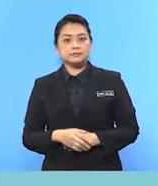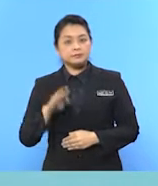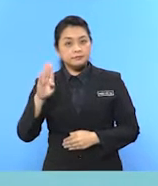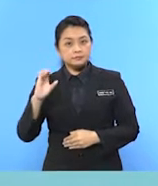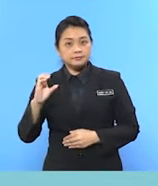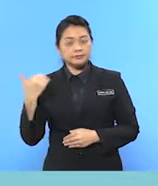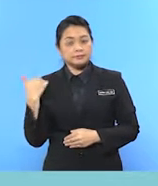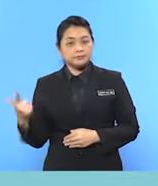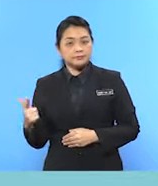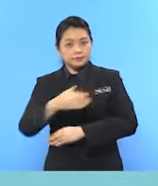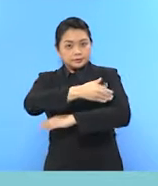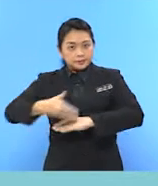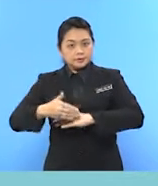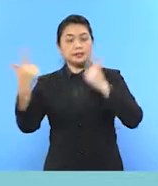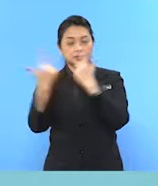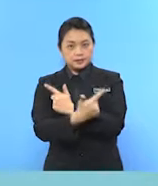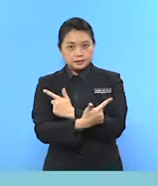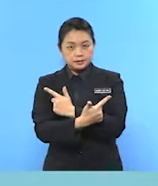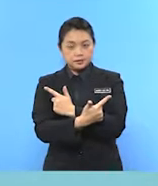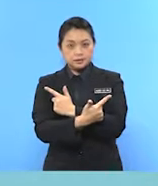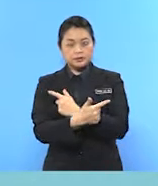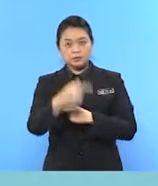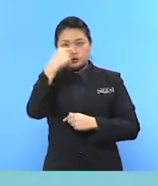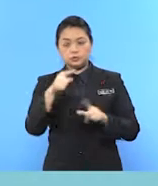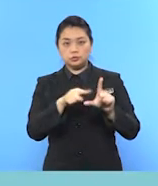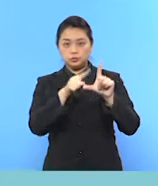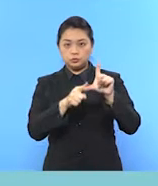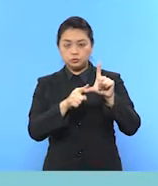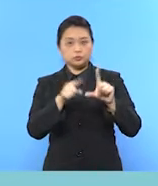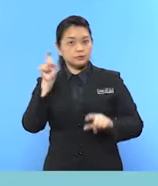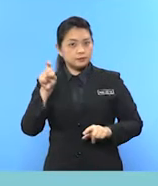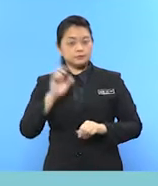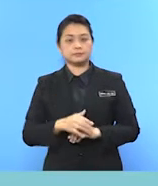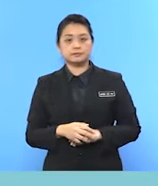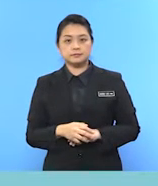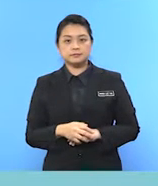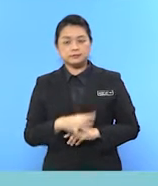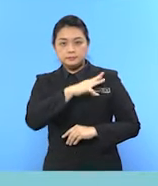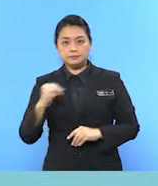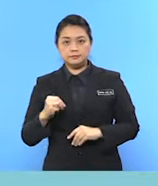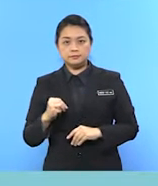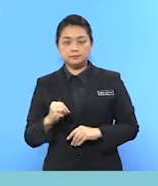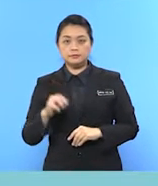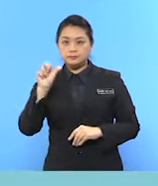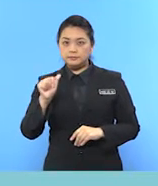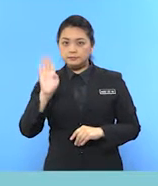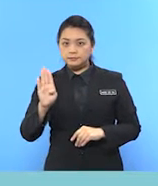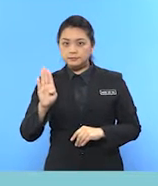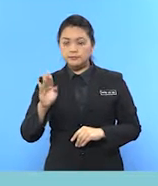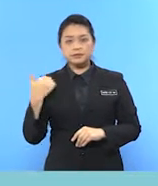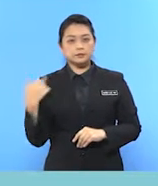BC ialah sisi yang bertentangan bagi sudut tirus X. Manakala